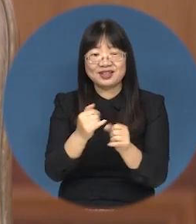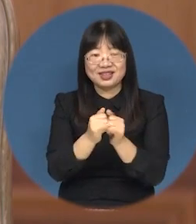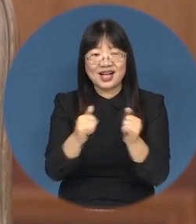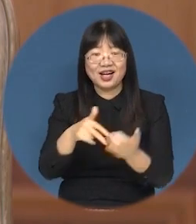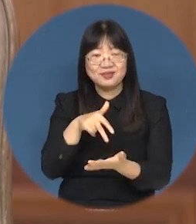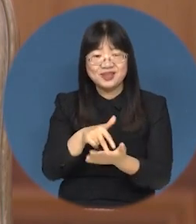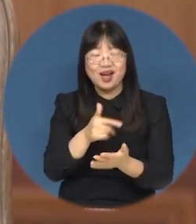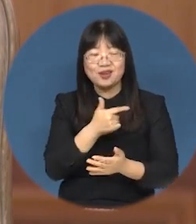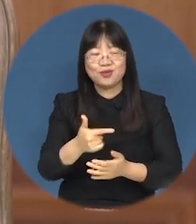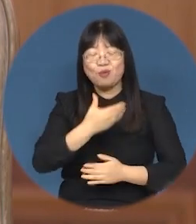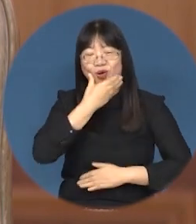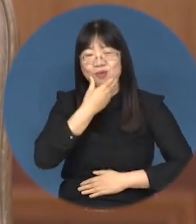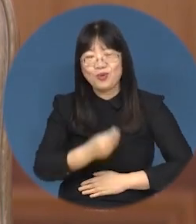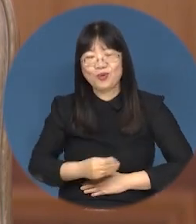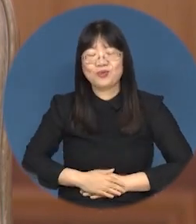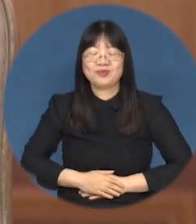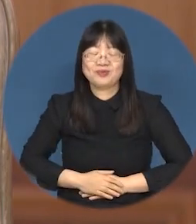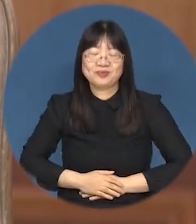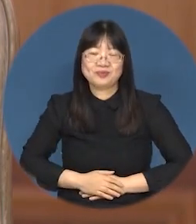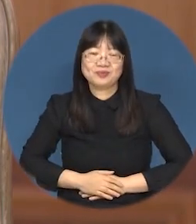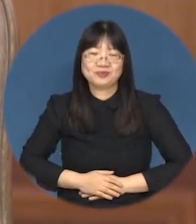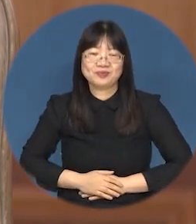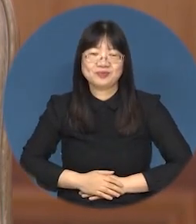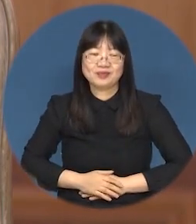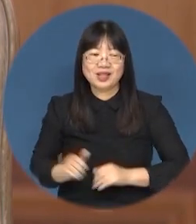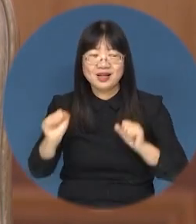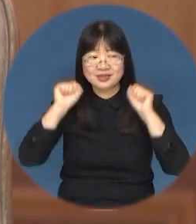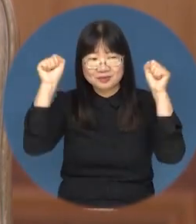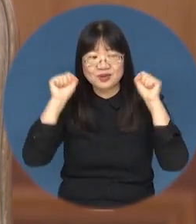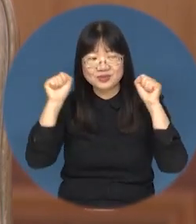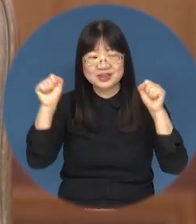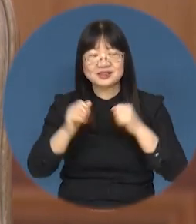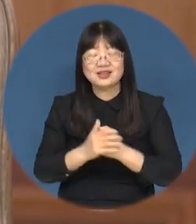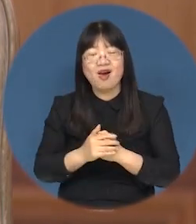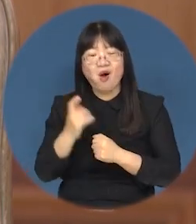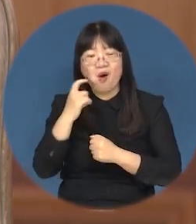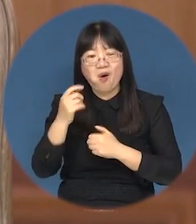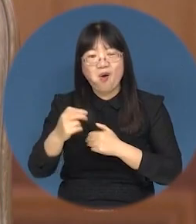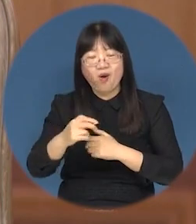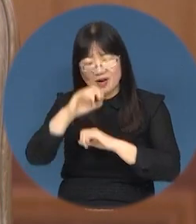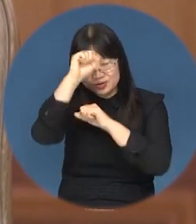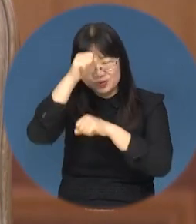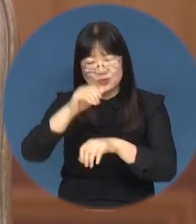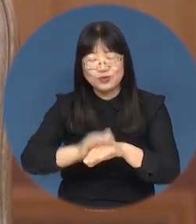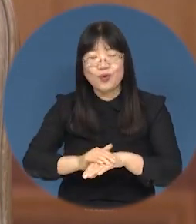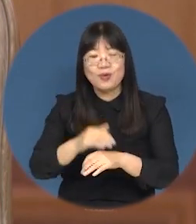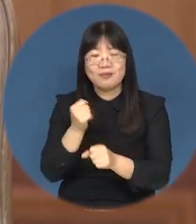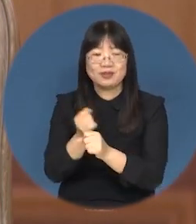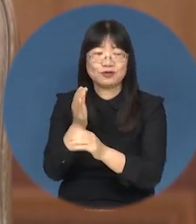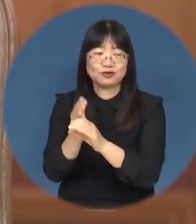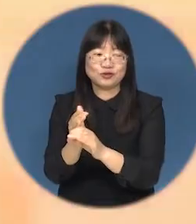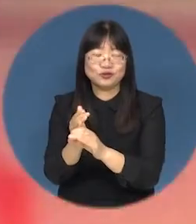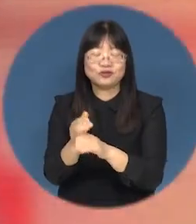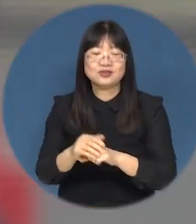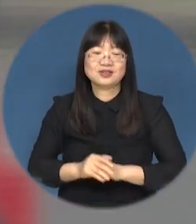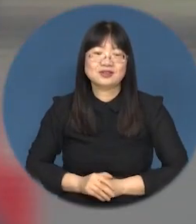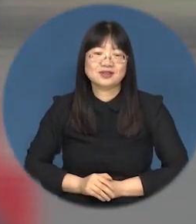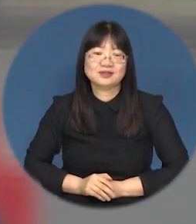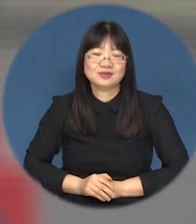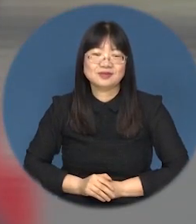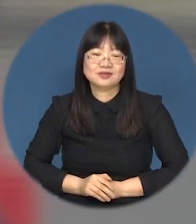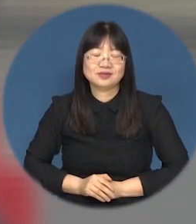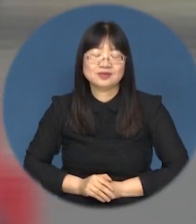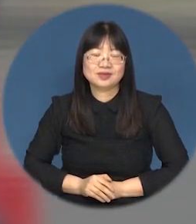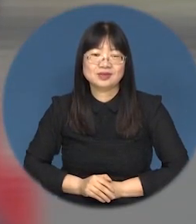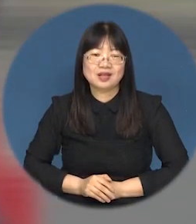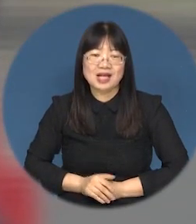사람 입장도 굉장히 행복한 거죠. 예. 예. 그래서 스포츠족 이렇게 제작하고 또 그런 걸 제작해서 뭐